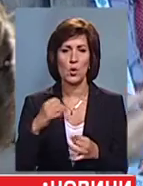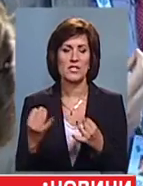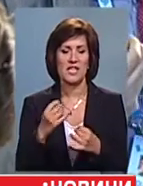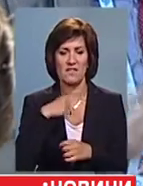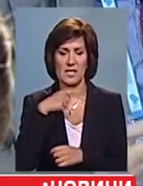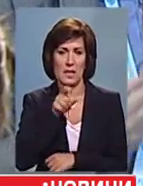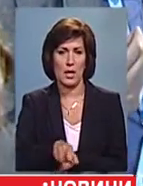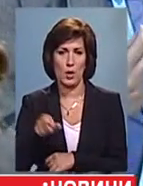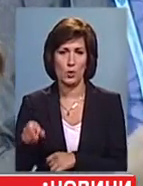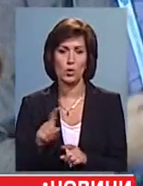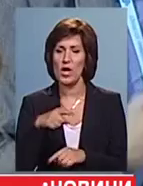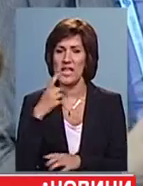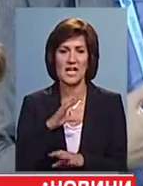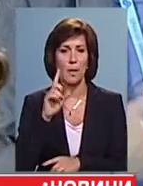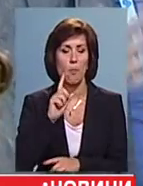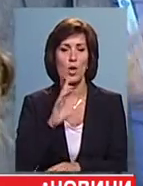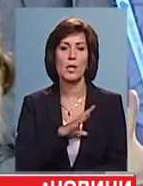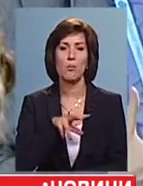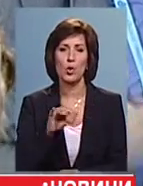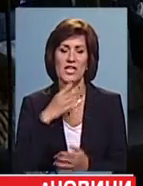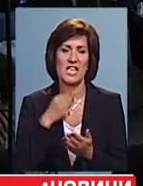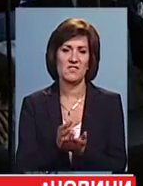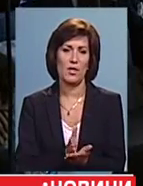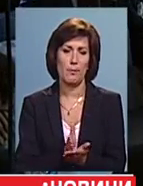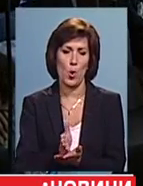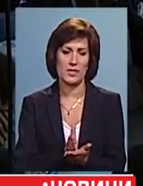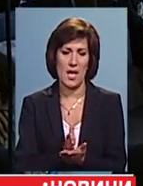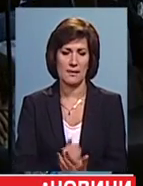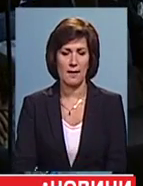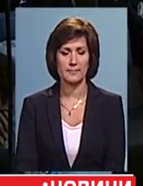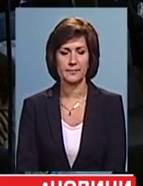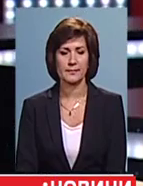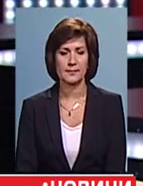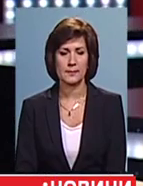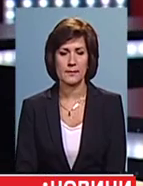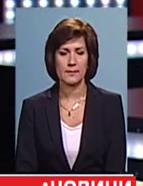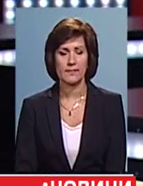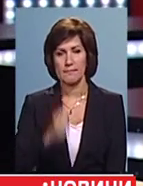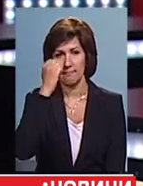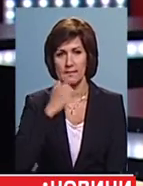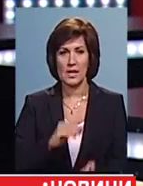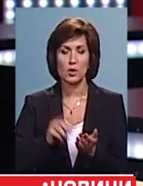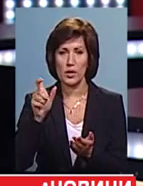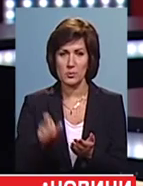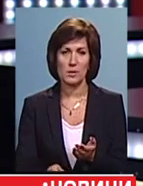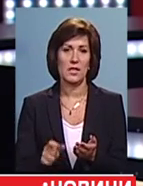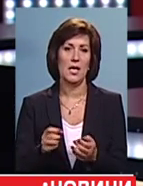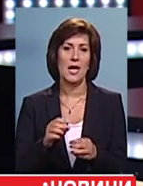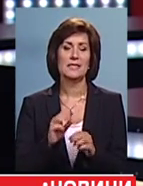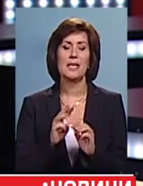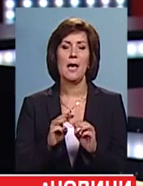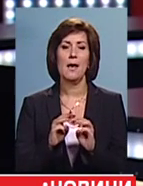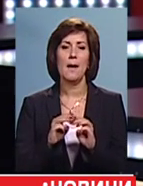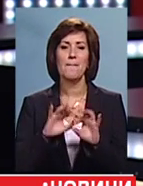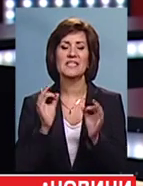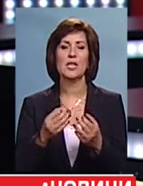казали люди. Такого, чого не казали, поки були на своїх посадах. Валерію. Дякую. Андрій Городицький з мистецького